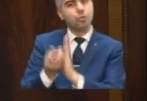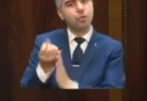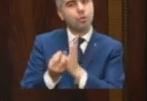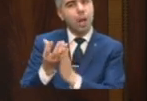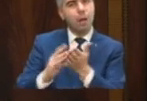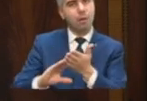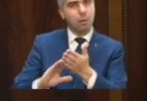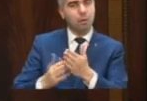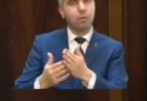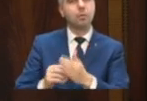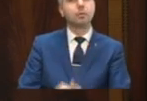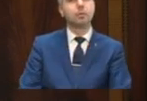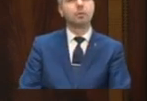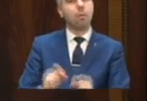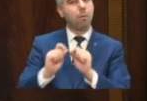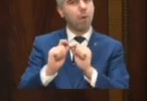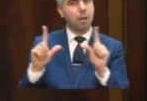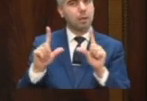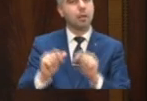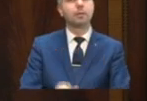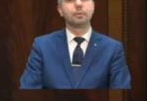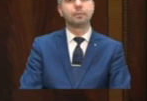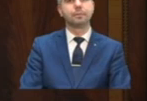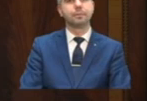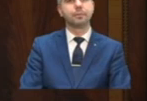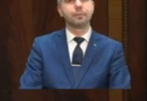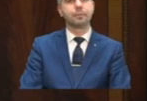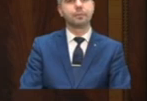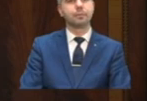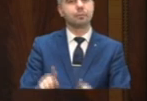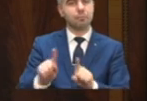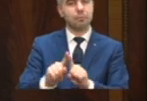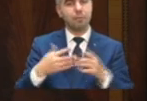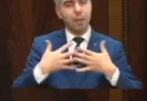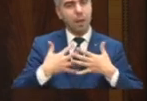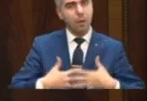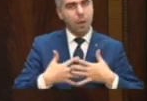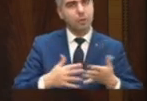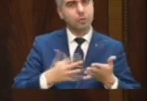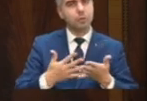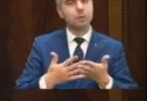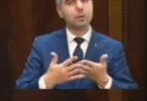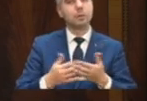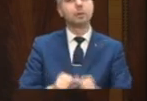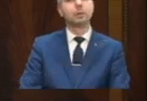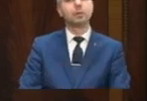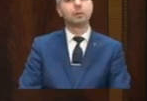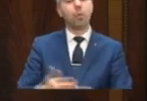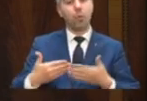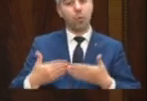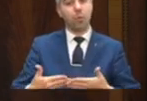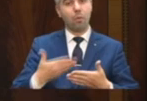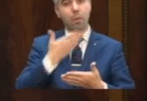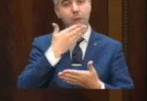ديال الامور اللي هي واضحه على مستوى ديال القطاع ديال النسيج والالبسه اللي اليوم الحمد لله